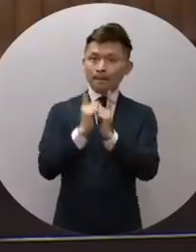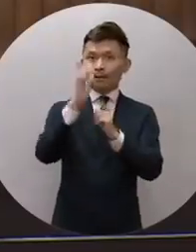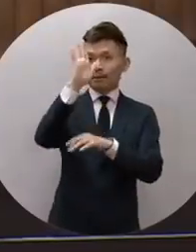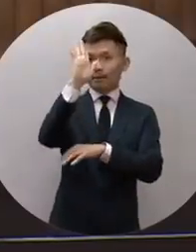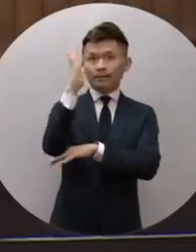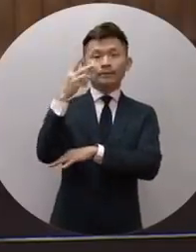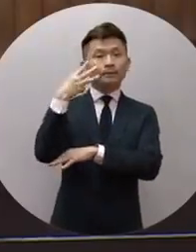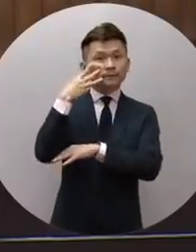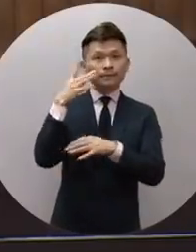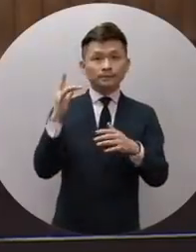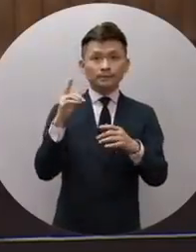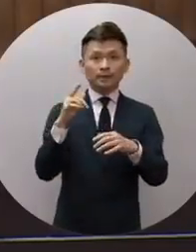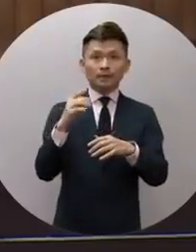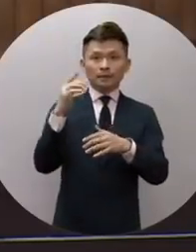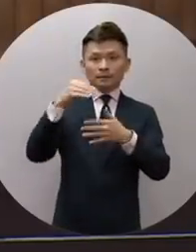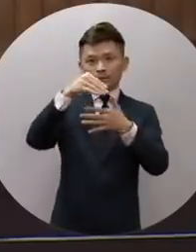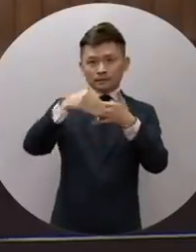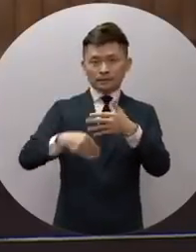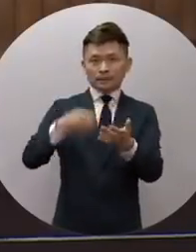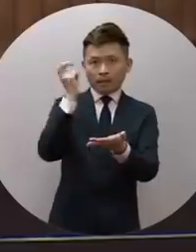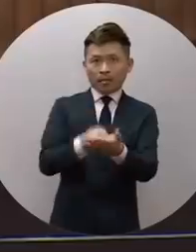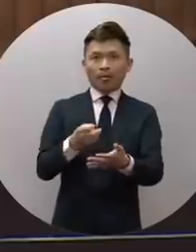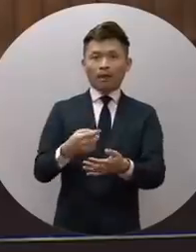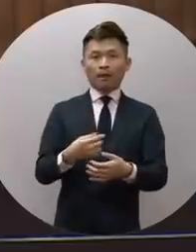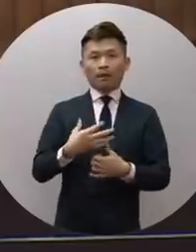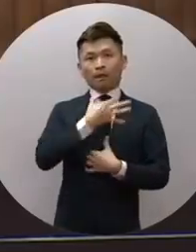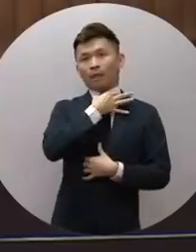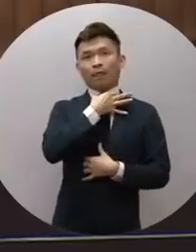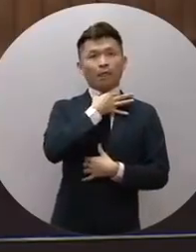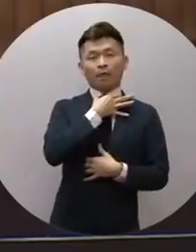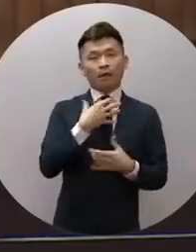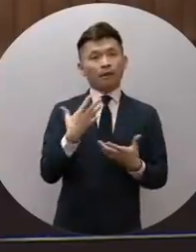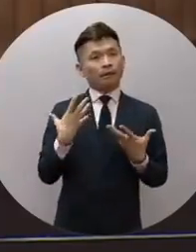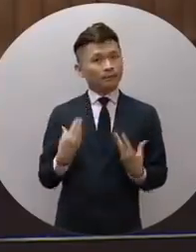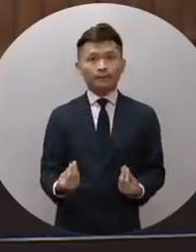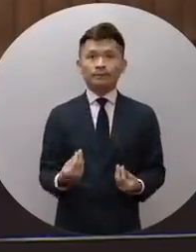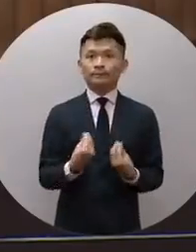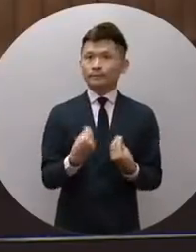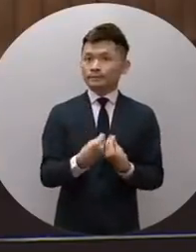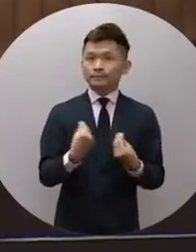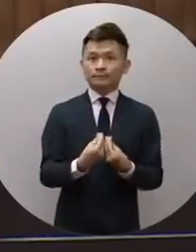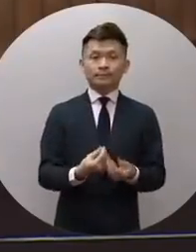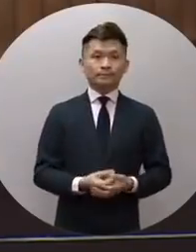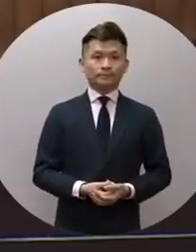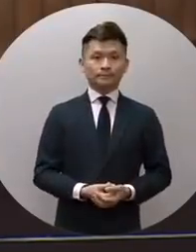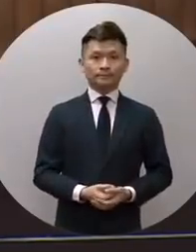域，碰到政策的高墙，大多只能双手一摊，三生的无